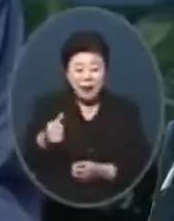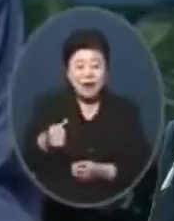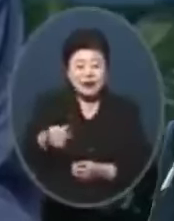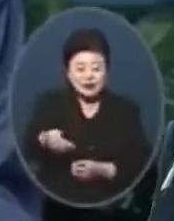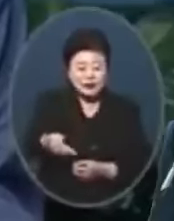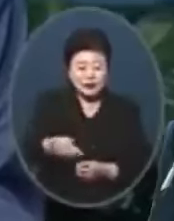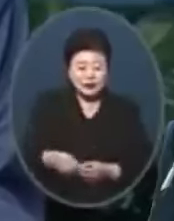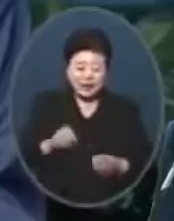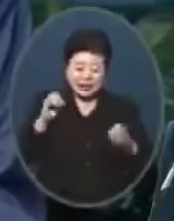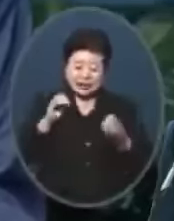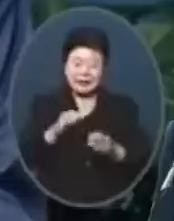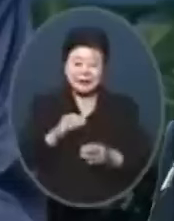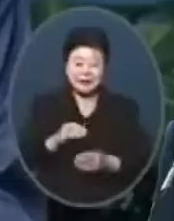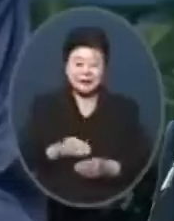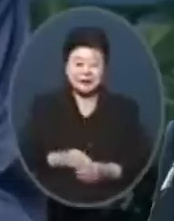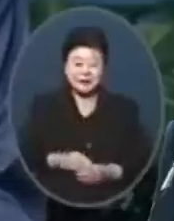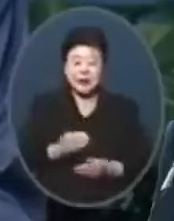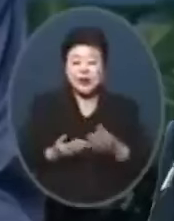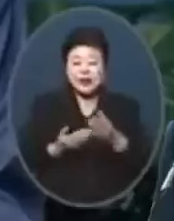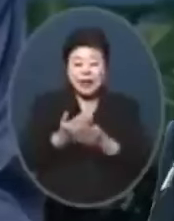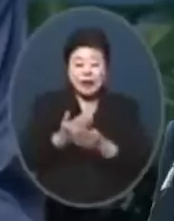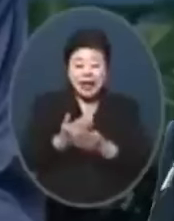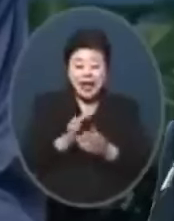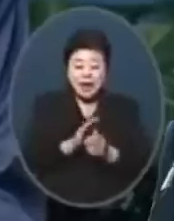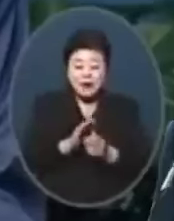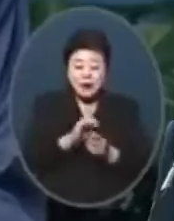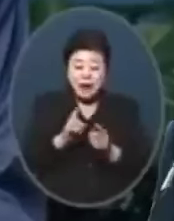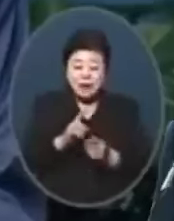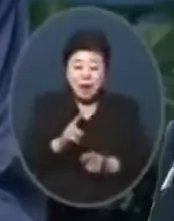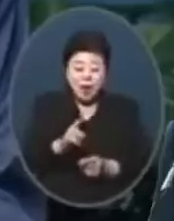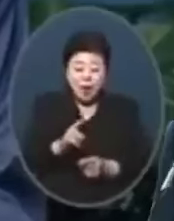주고 무슨 위로의 말을 해주는지